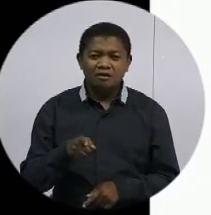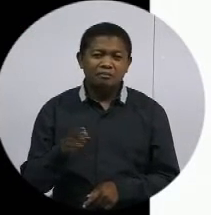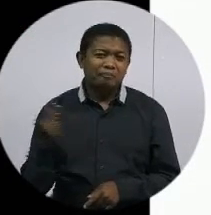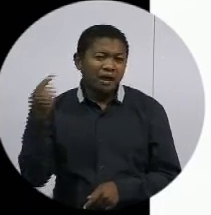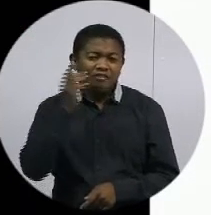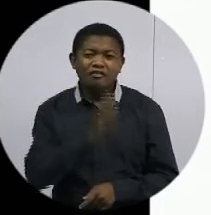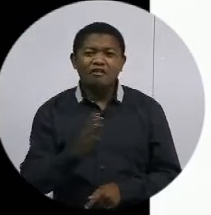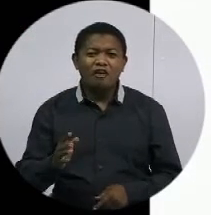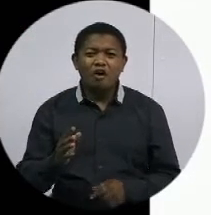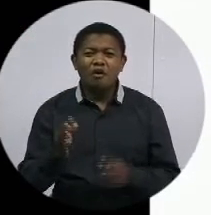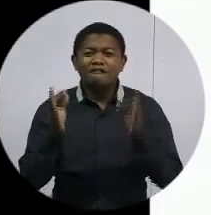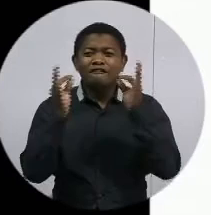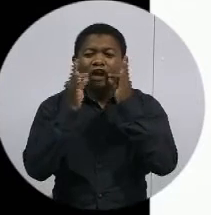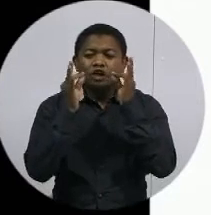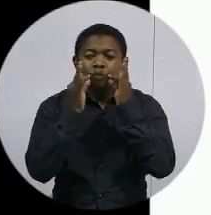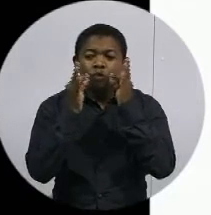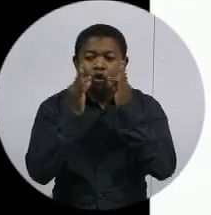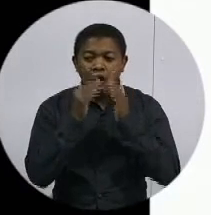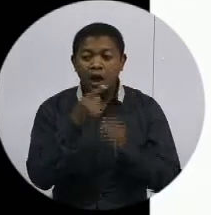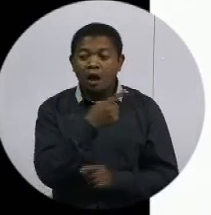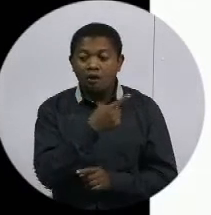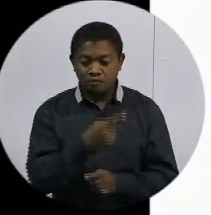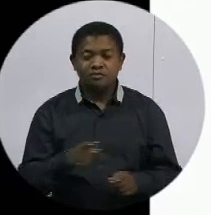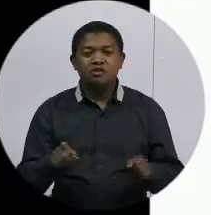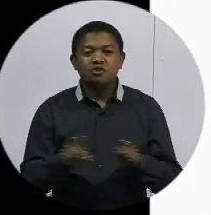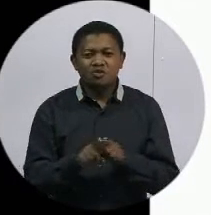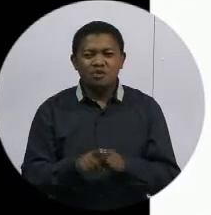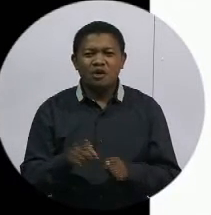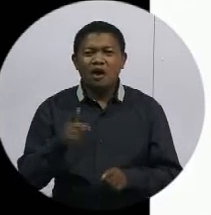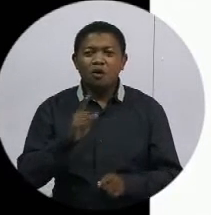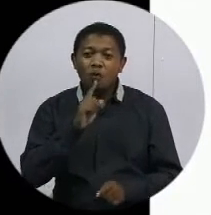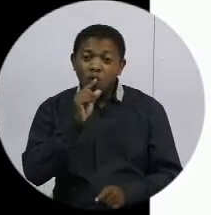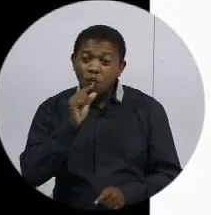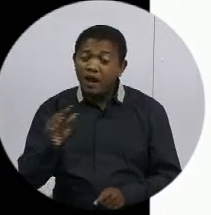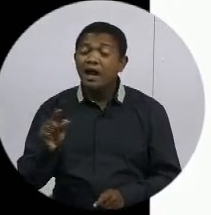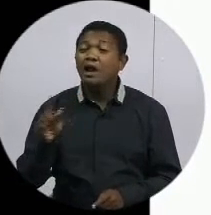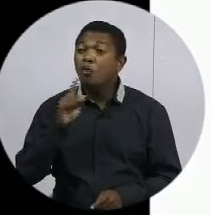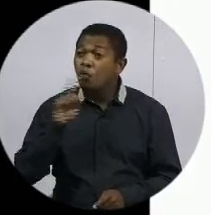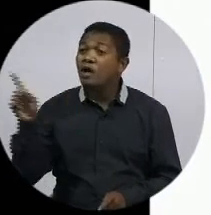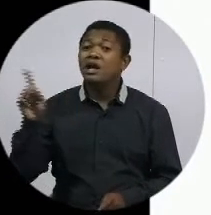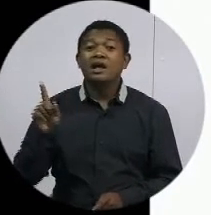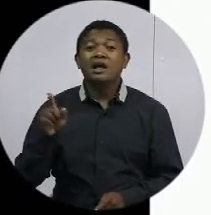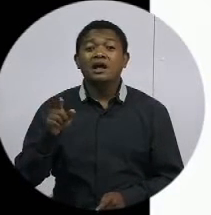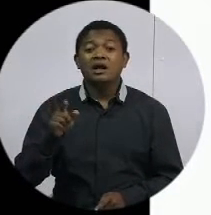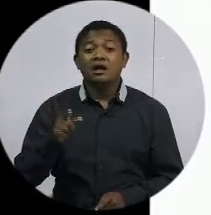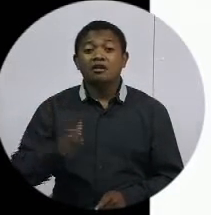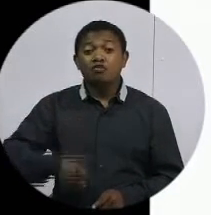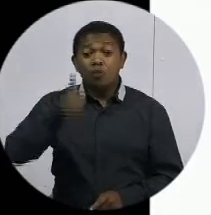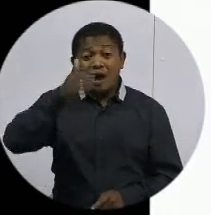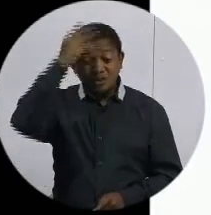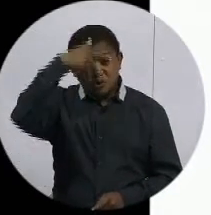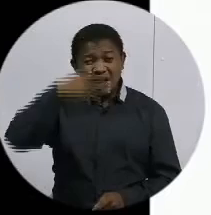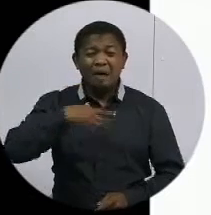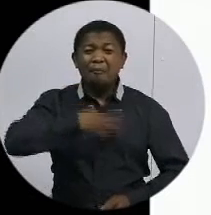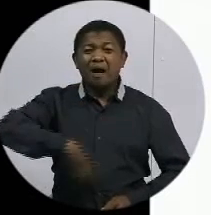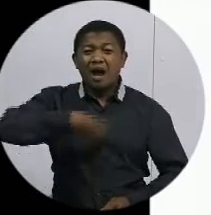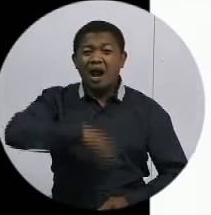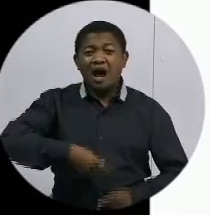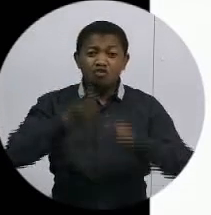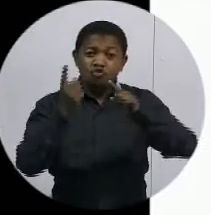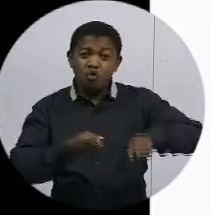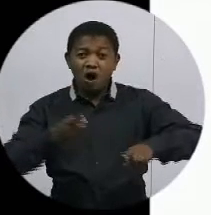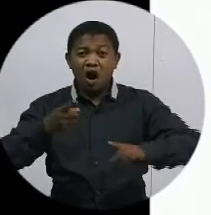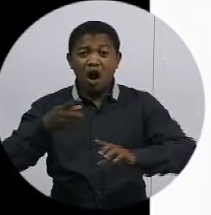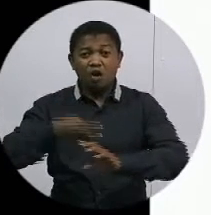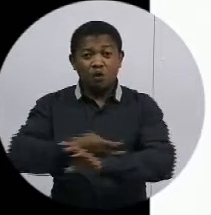vaovao iny ary mandika izany fihetsika izany ho fanakorotanana saim-bahoaka manamafy ihany koa fa salama tsara ary tsy mitondra ny